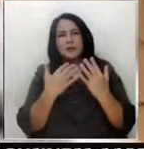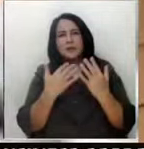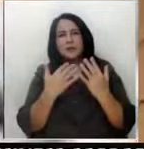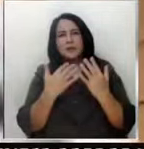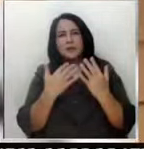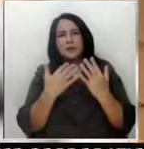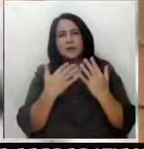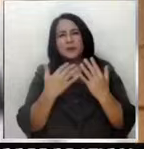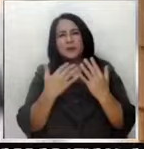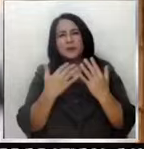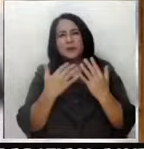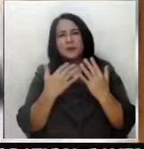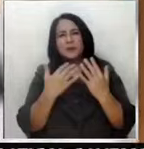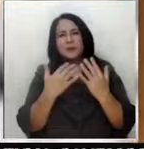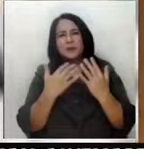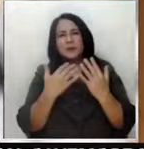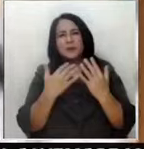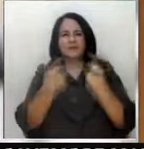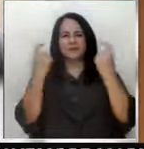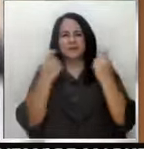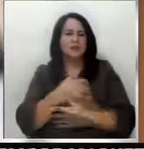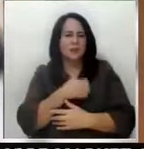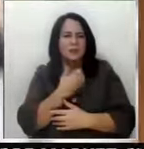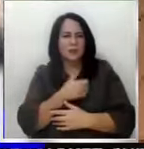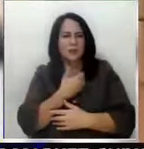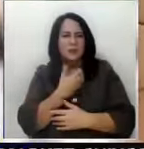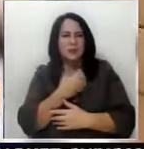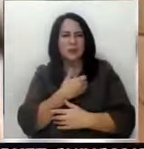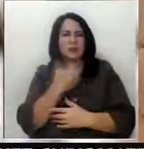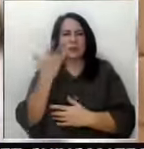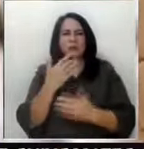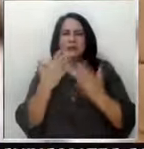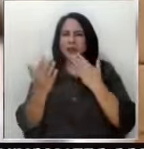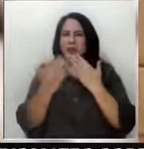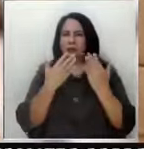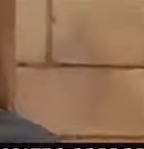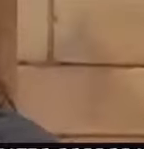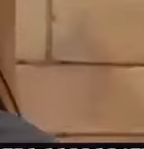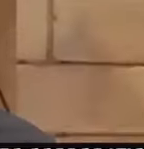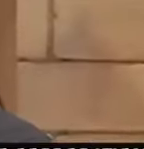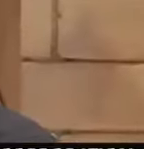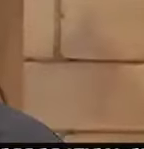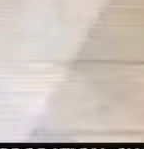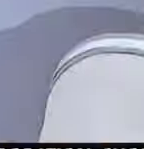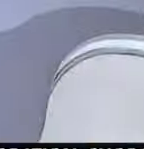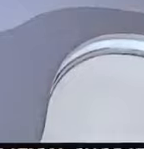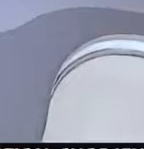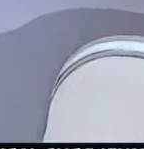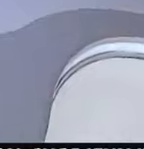celebration. At naging emotional pa si Gabby na grateful daw sa fans.